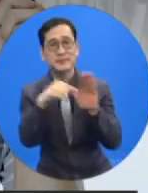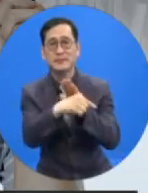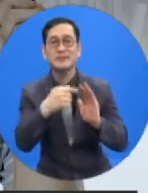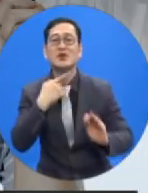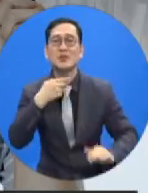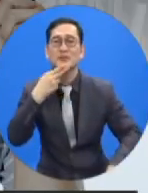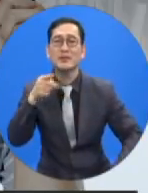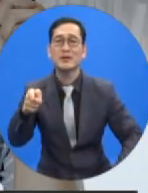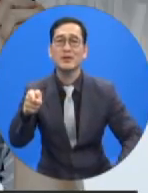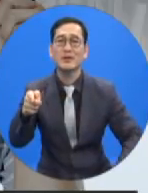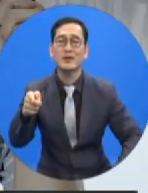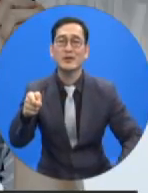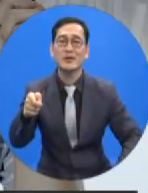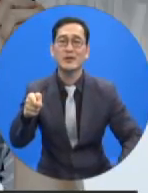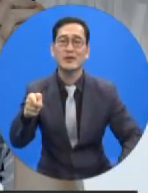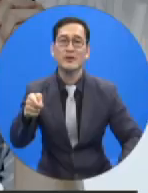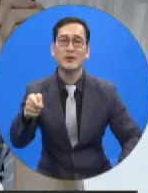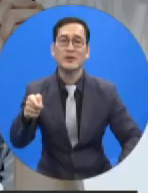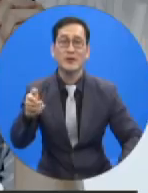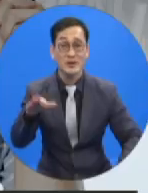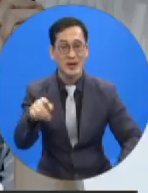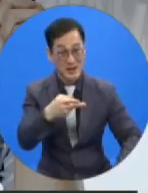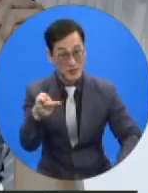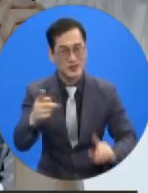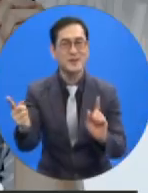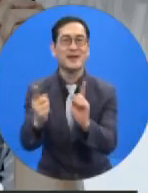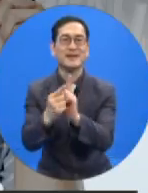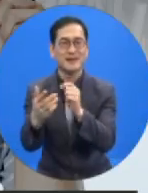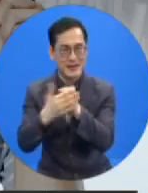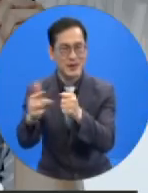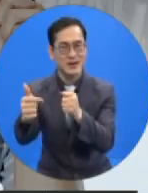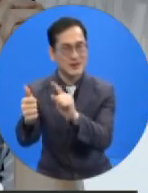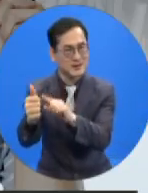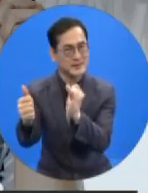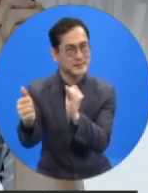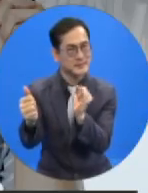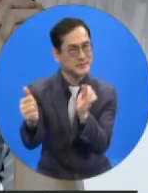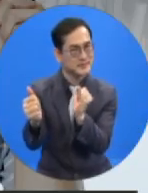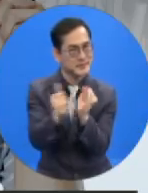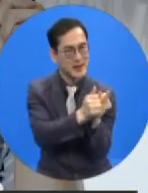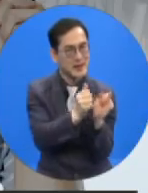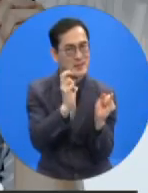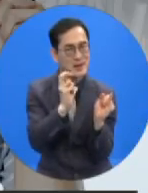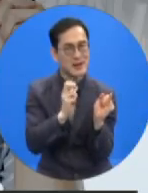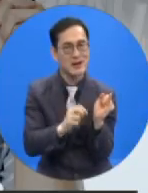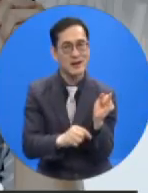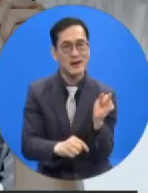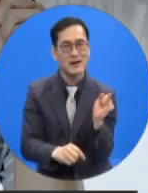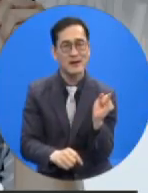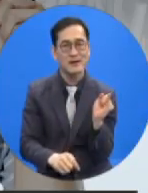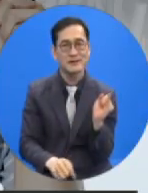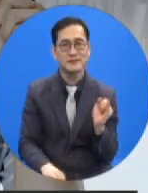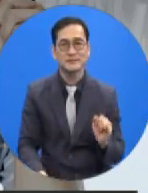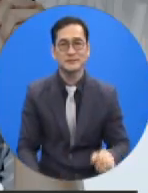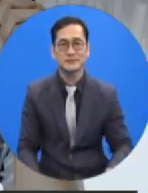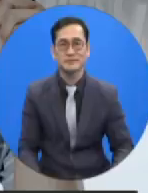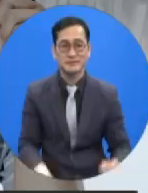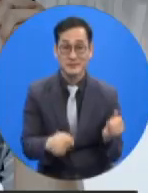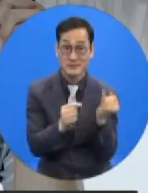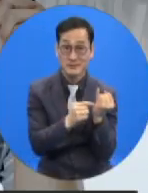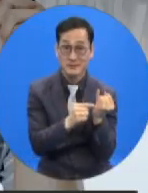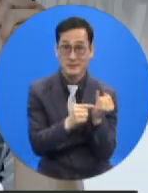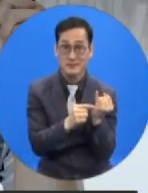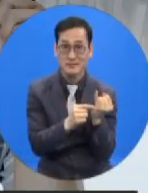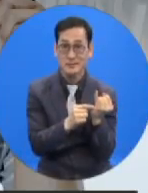내고 있는 상황. 어쨌든 저기서 옮았을 가능성이 크다. 문제는 이 유흥주점에 이 여종업원이 그날 근무를 했다는